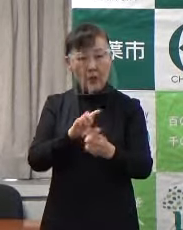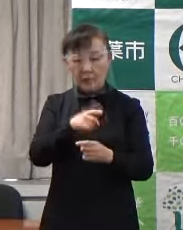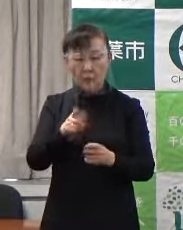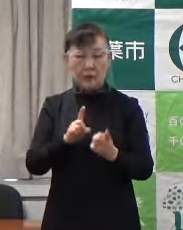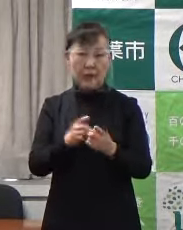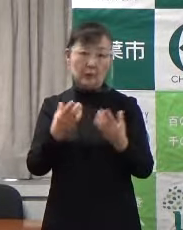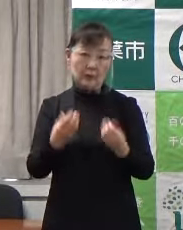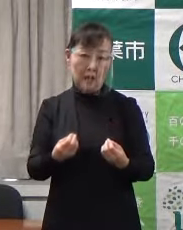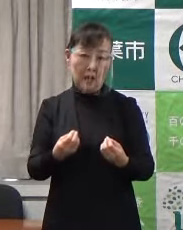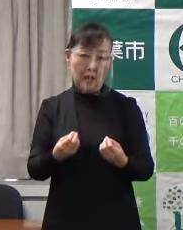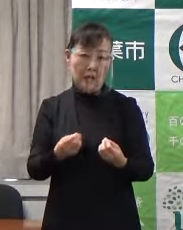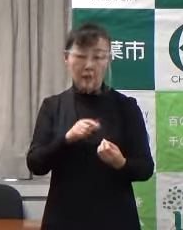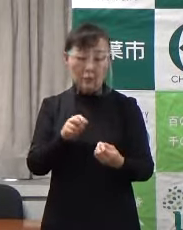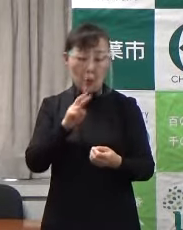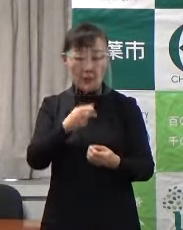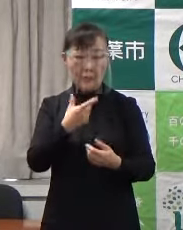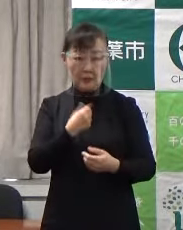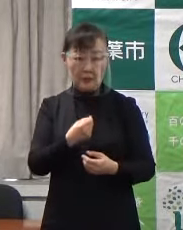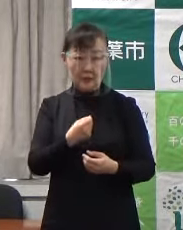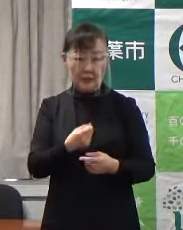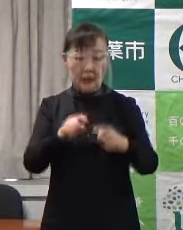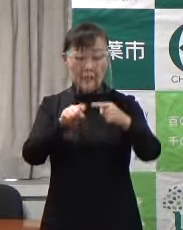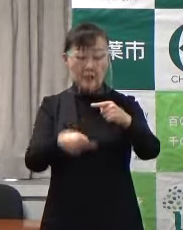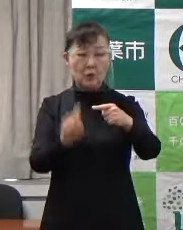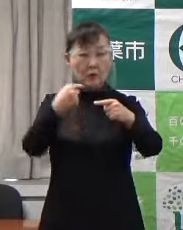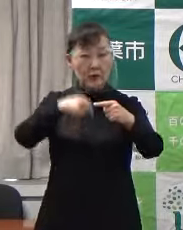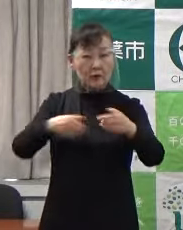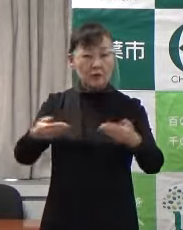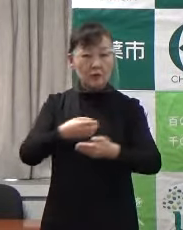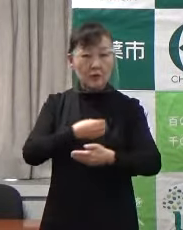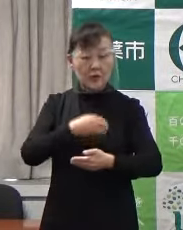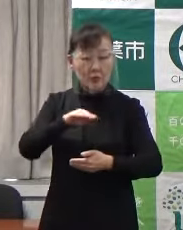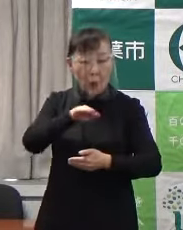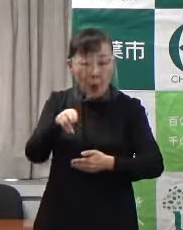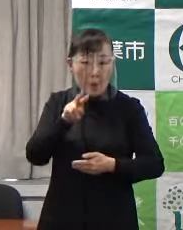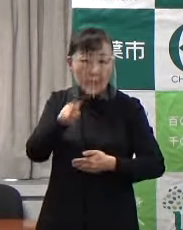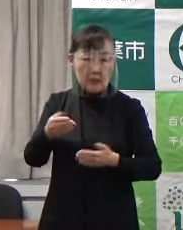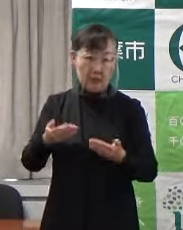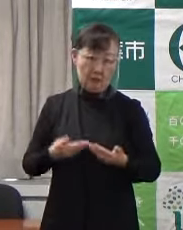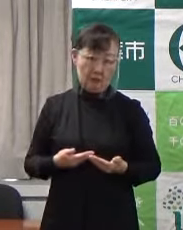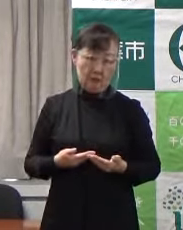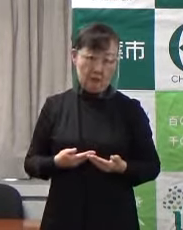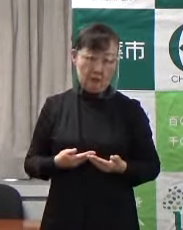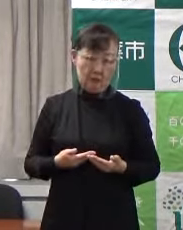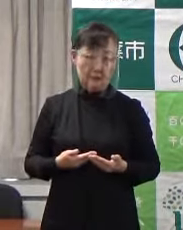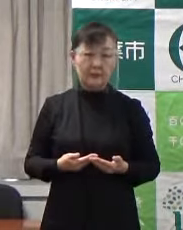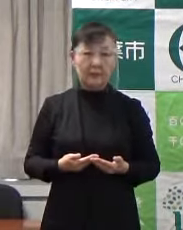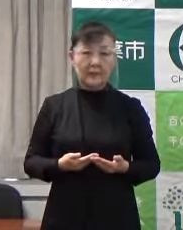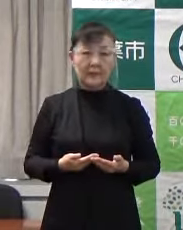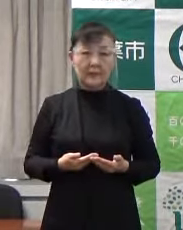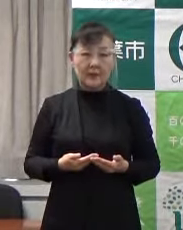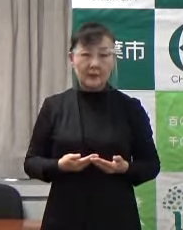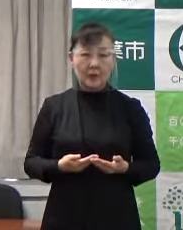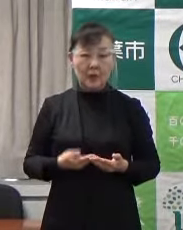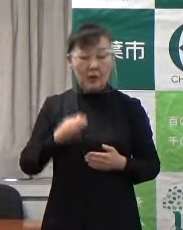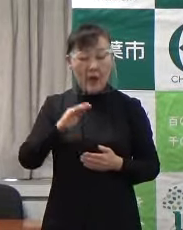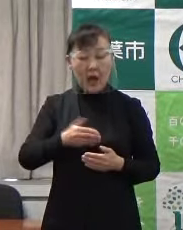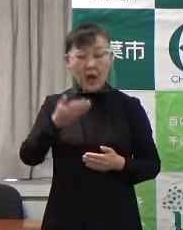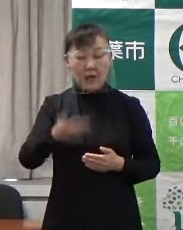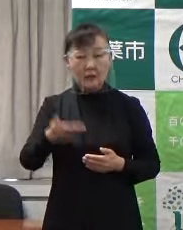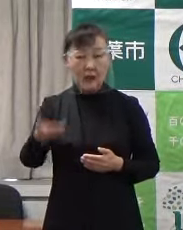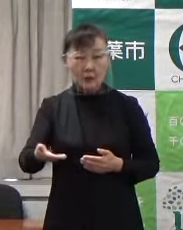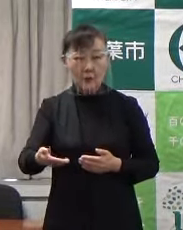と、あとは町内の職員にもですね、ちょっと見ていただきまして、これを、まあ、後進の育成というんでしょう